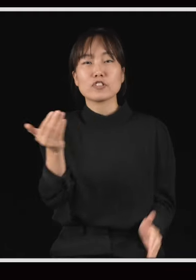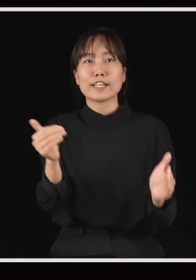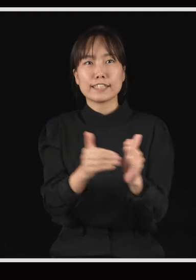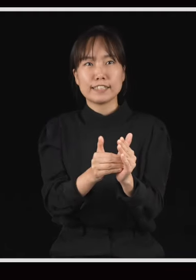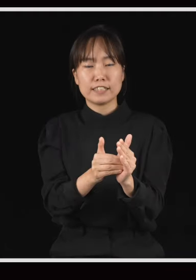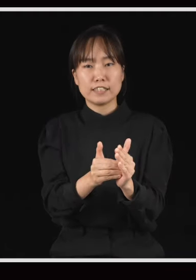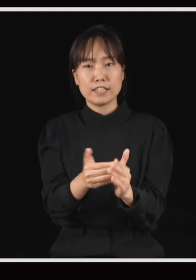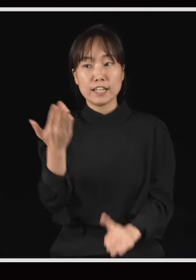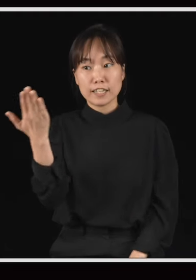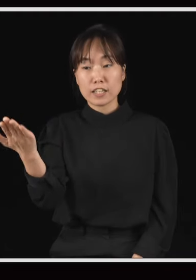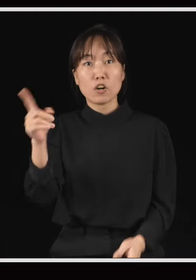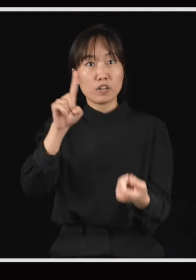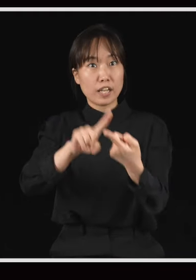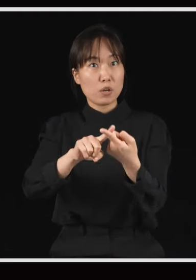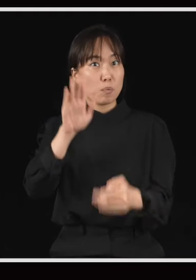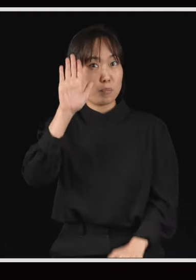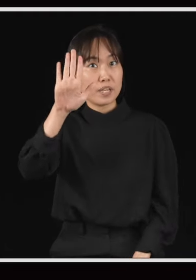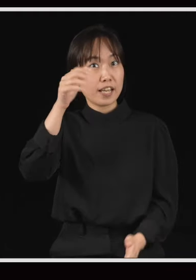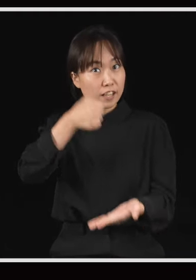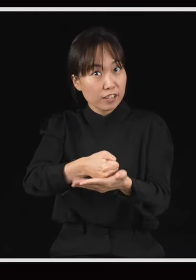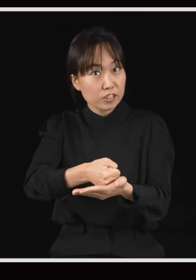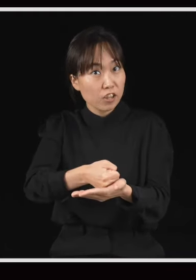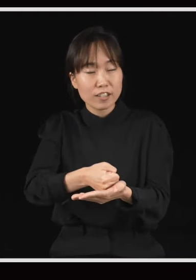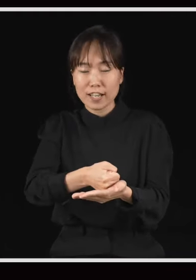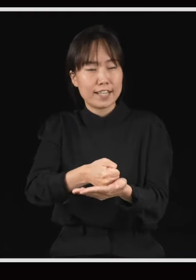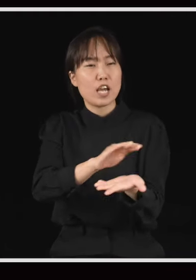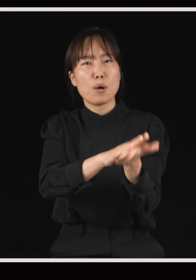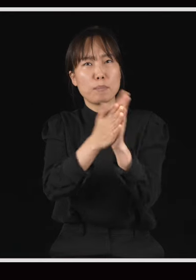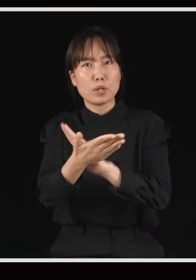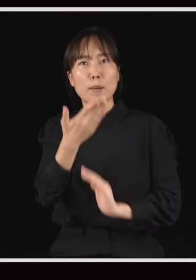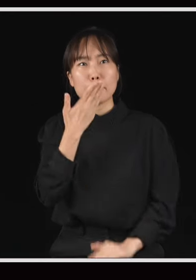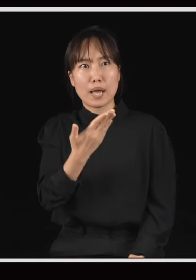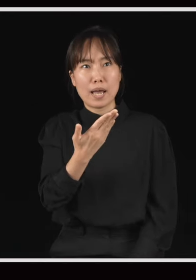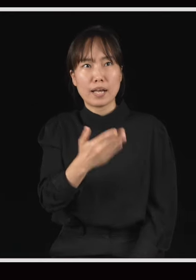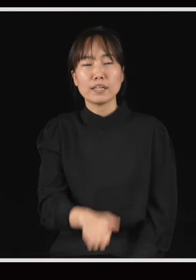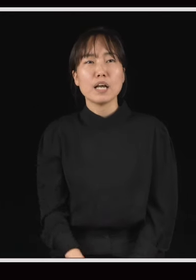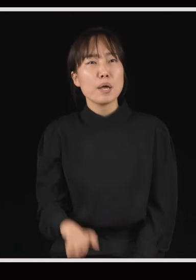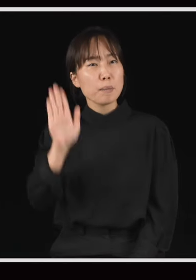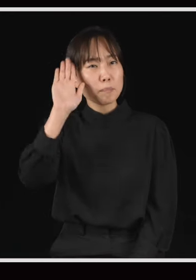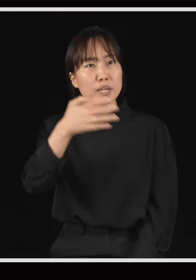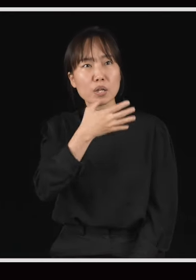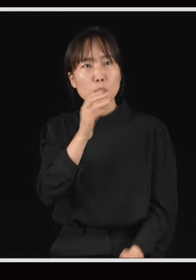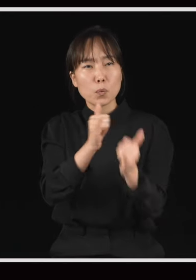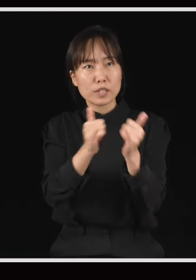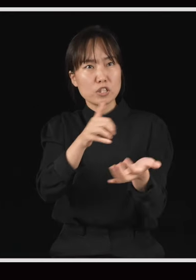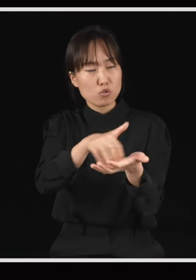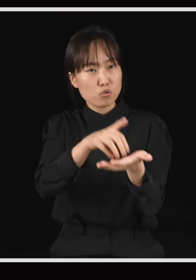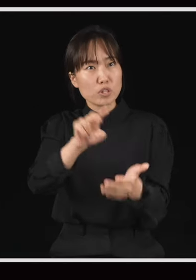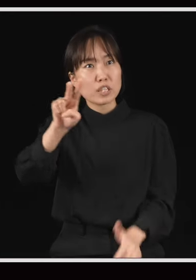요거는 정해진 미래가 아닙니다. 자, 인구 구조는 정해진 미래예요. 인구 구조는 정해진 미래지만